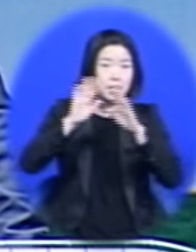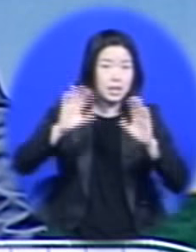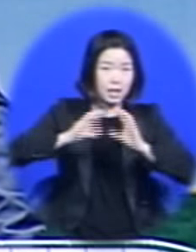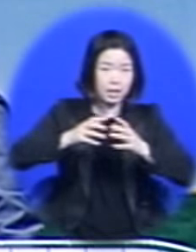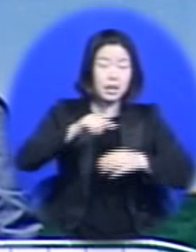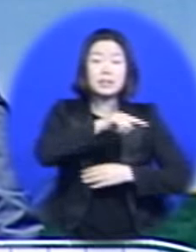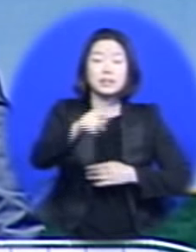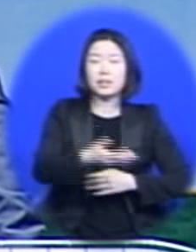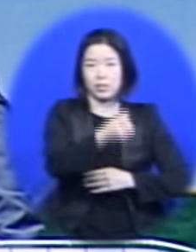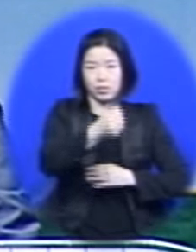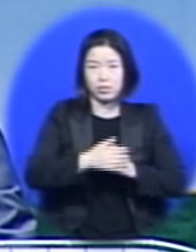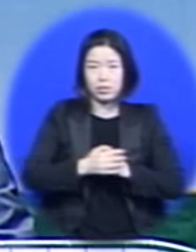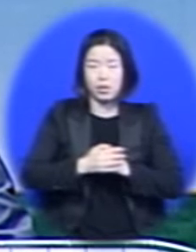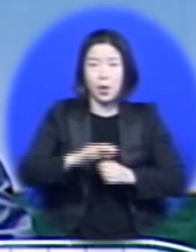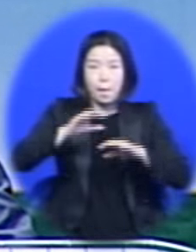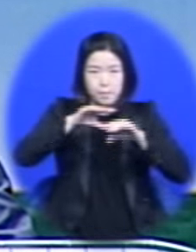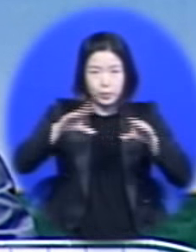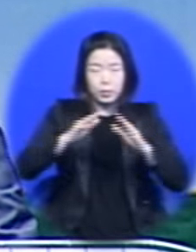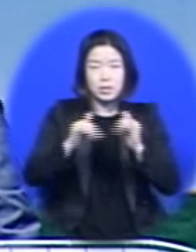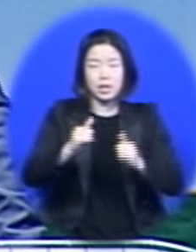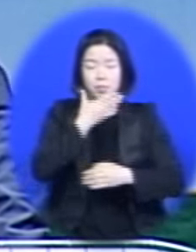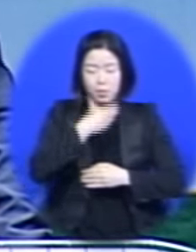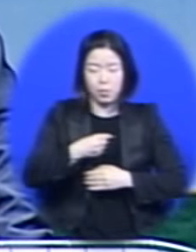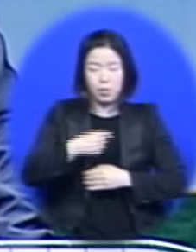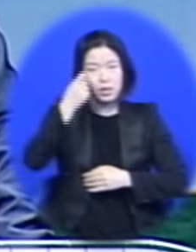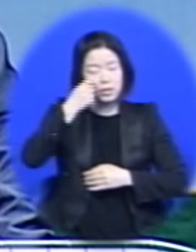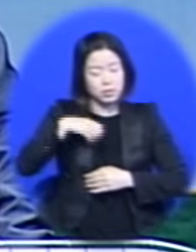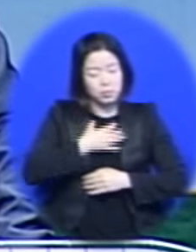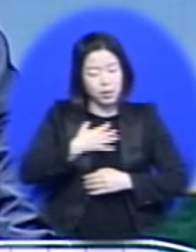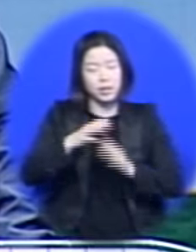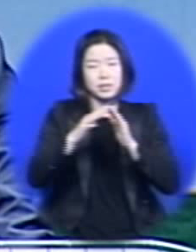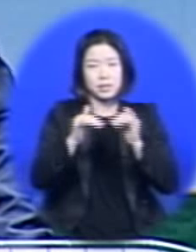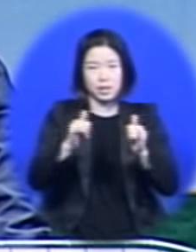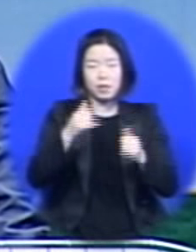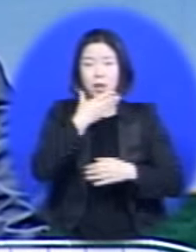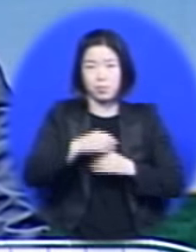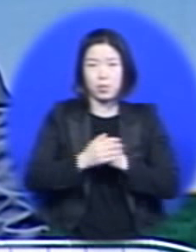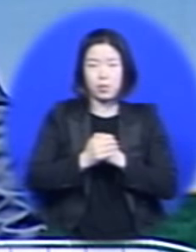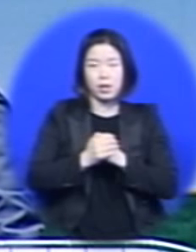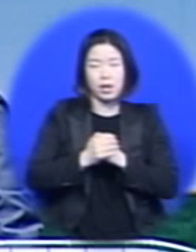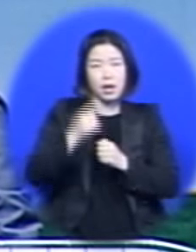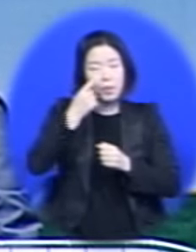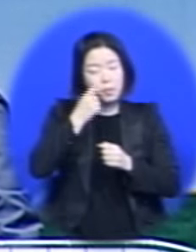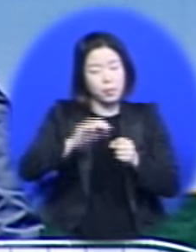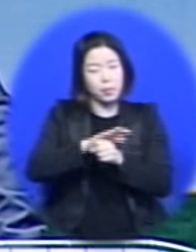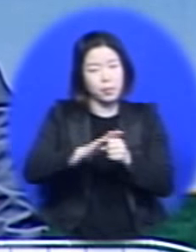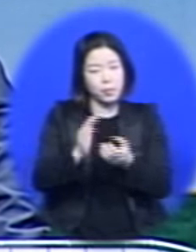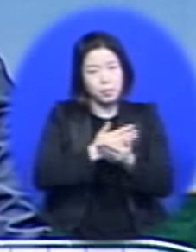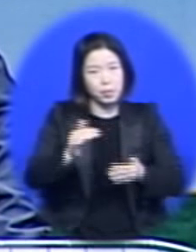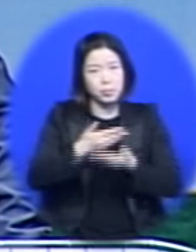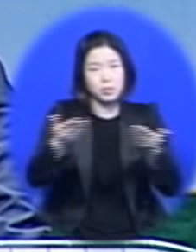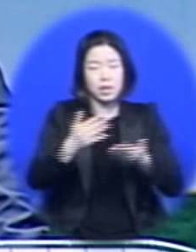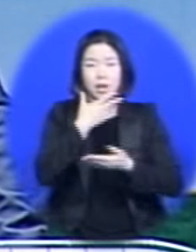것이다. 온유한 사람은 행복하다. 슬퍼하는 사람은 행복하다. 자비를 베푸는 사람은 행복하다. 옳은